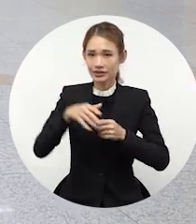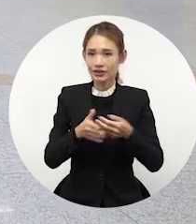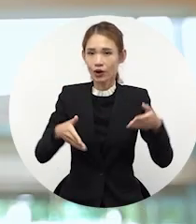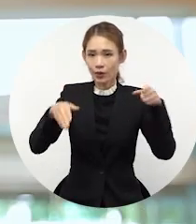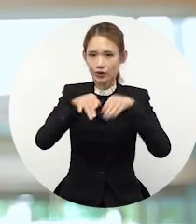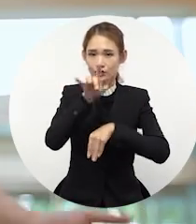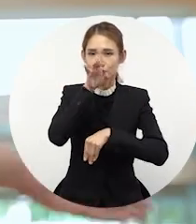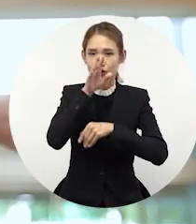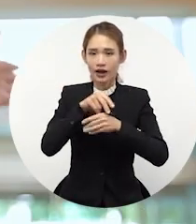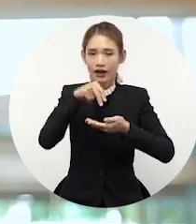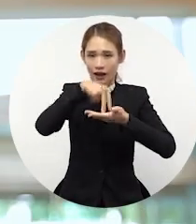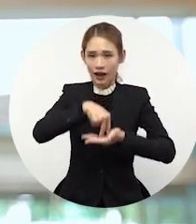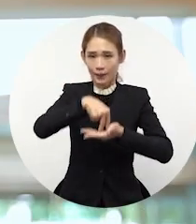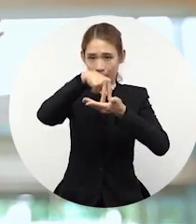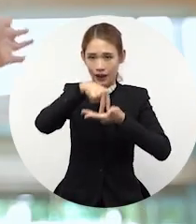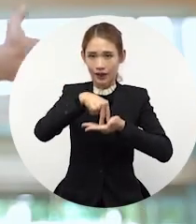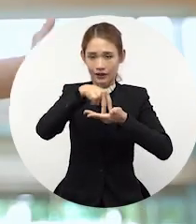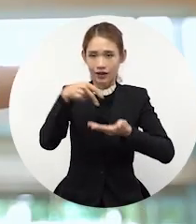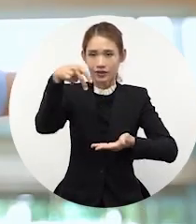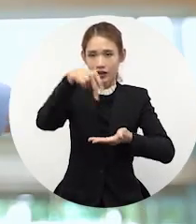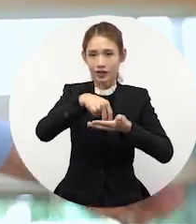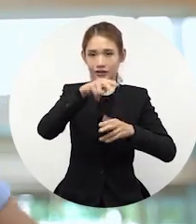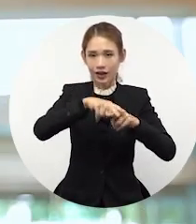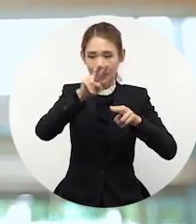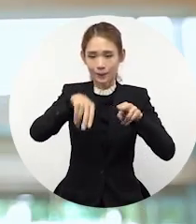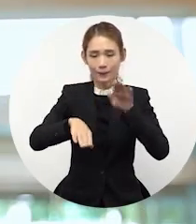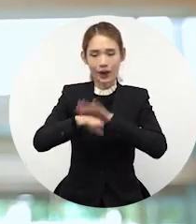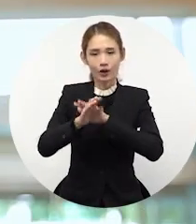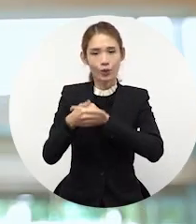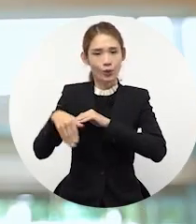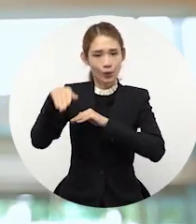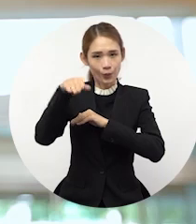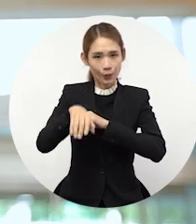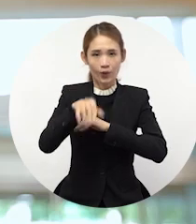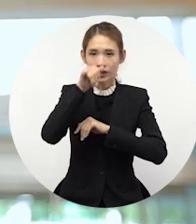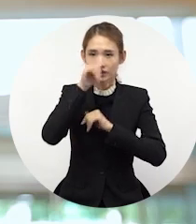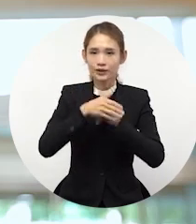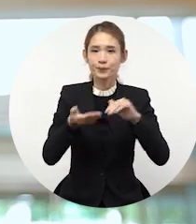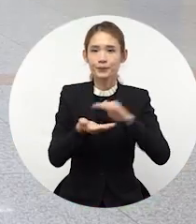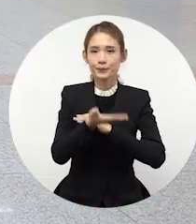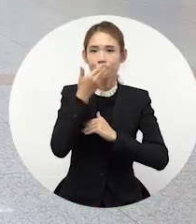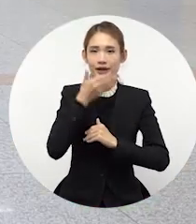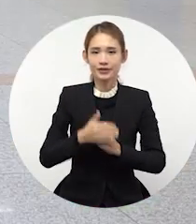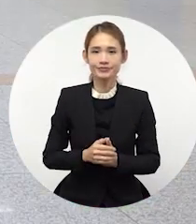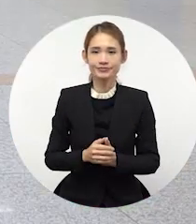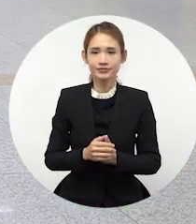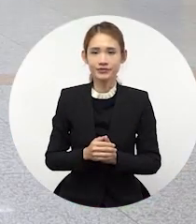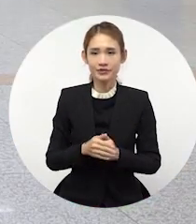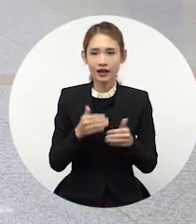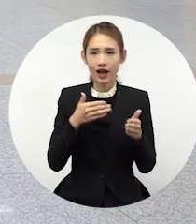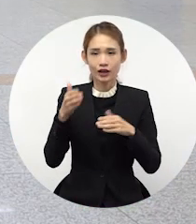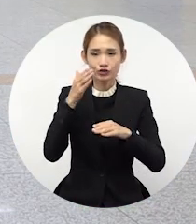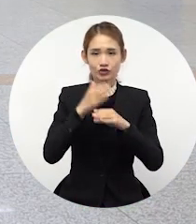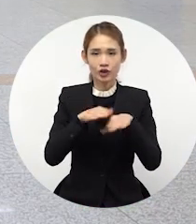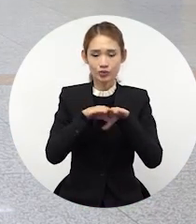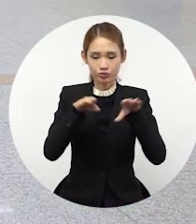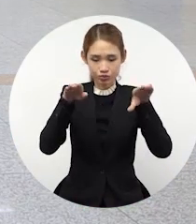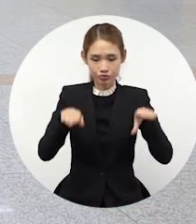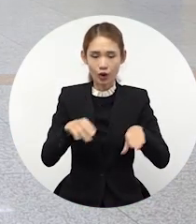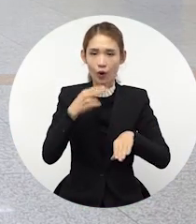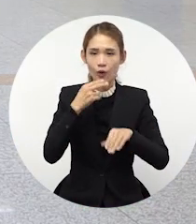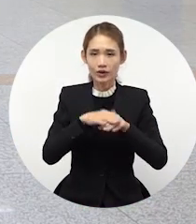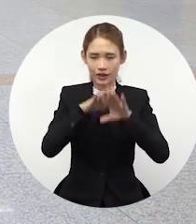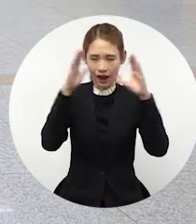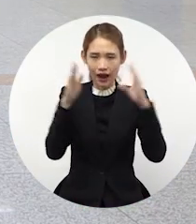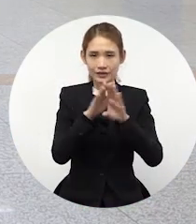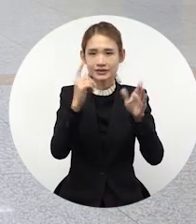장애인. 있습니다. 건물 중앙에 공무원이 엘리베이터 휠체어 사용 있으니 장애인에게 이용하시고 2층 문턱, 내리시면 바로 엘리베이터 오른편에서 위치 등을 발급받을 알려준다. 수 있습니다. 가시는 길에